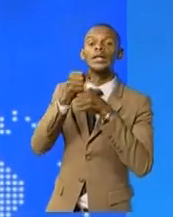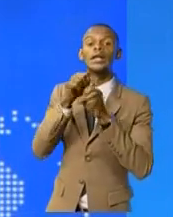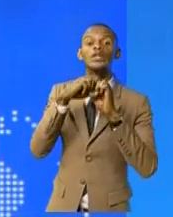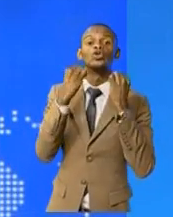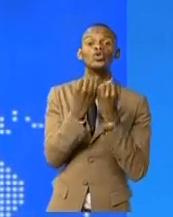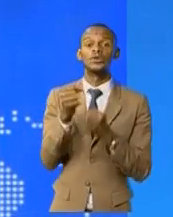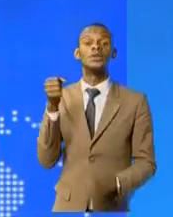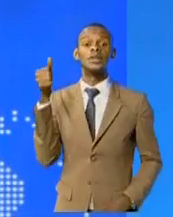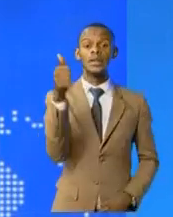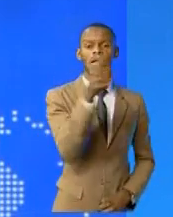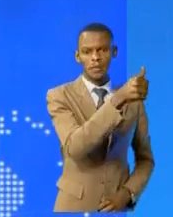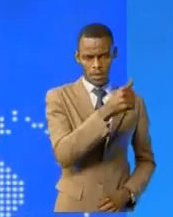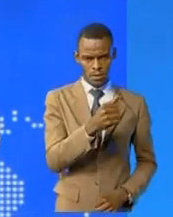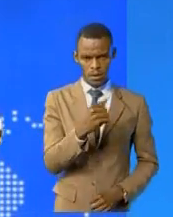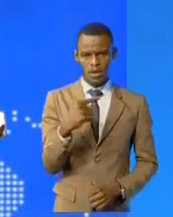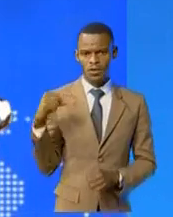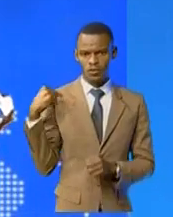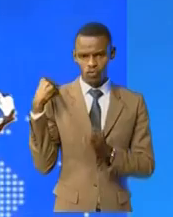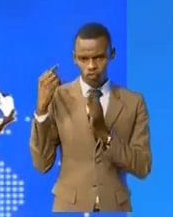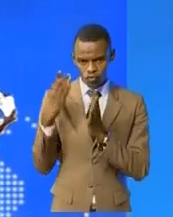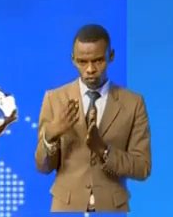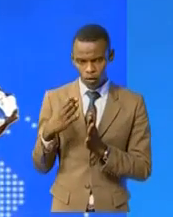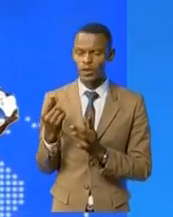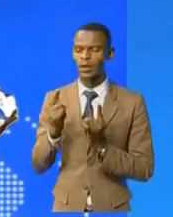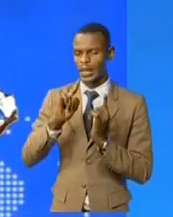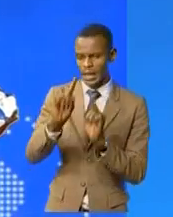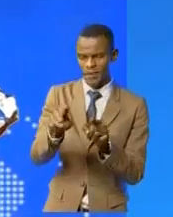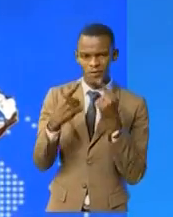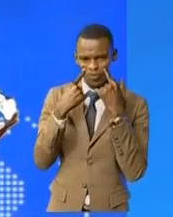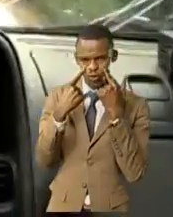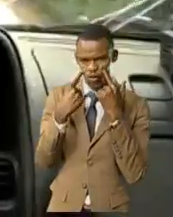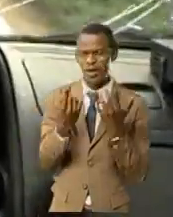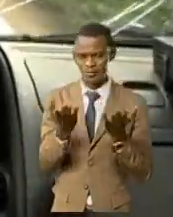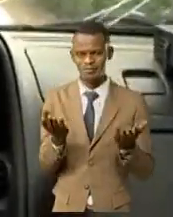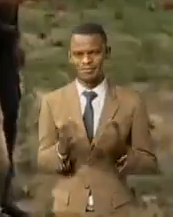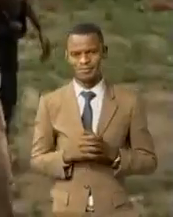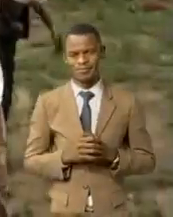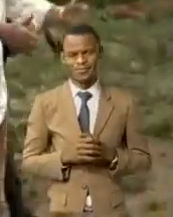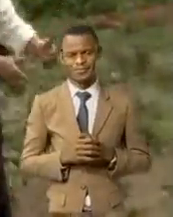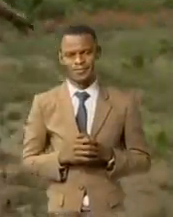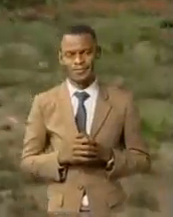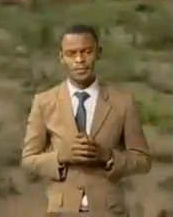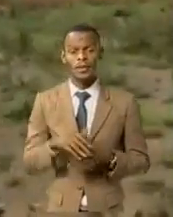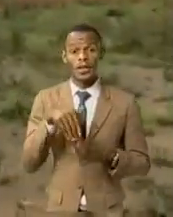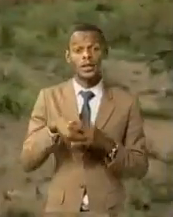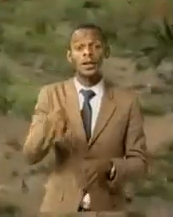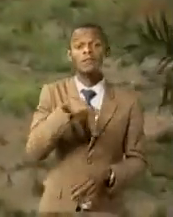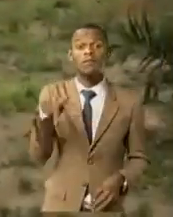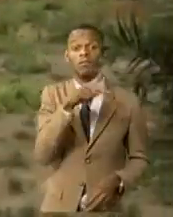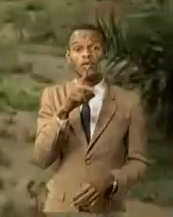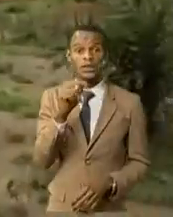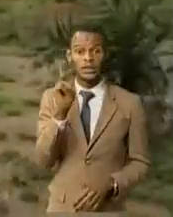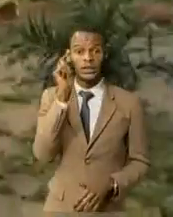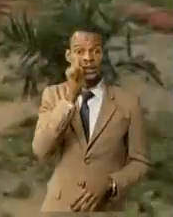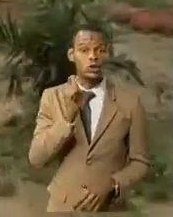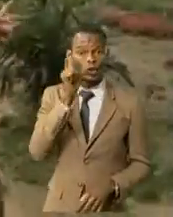leurs différents sites d'exploitation. Chimène Dondo nous en parle. Gouverneur de la province de la Chuapa, Pancras